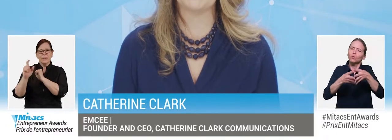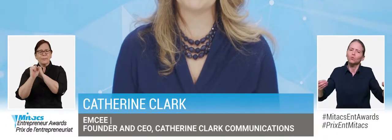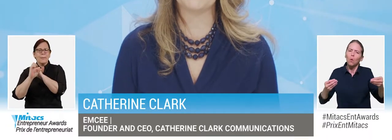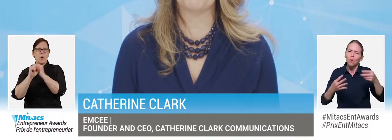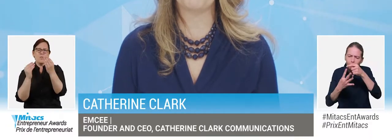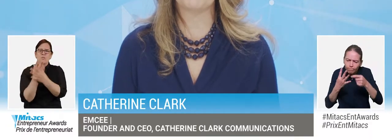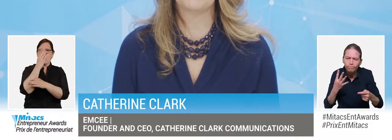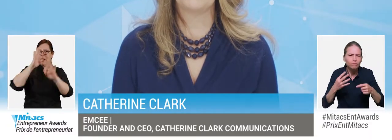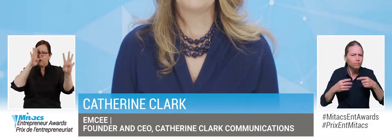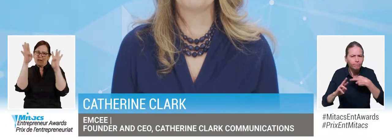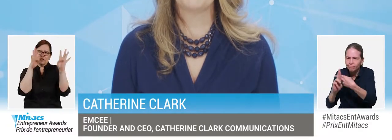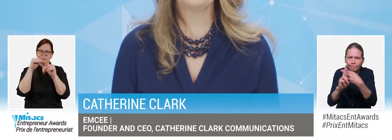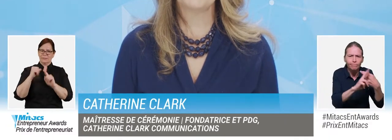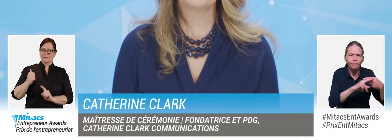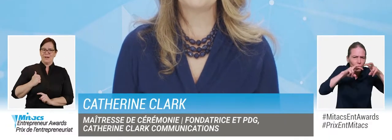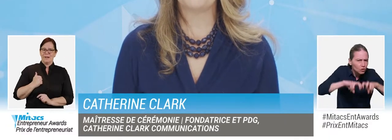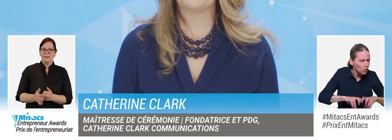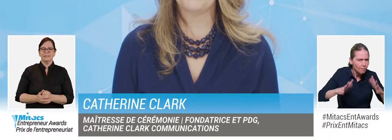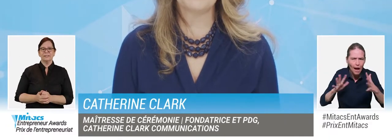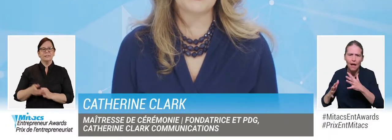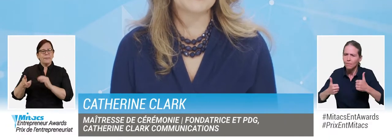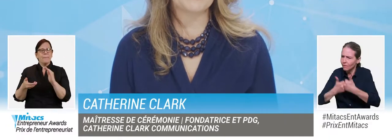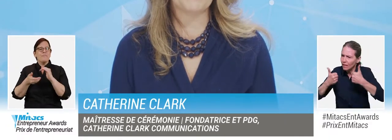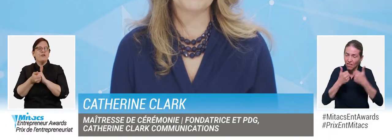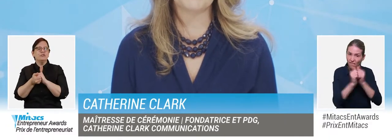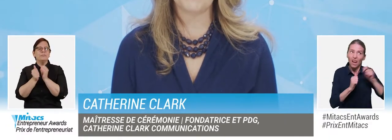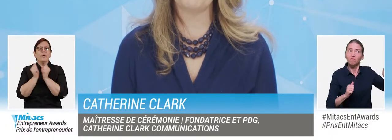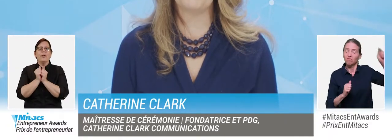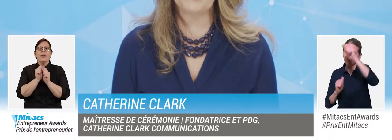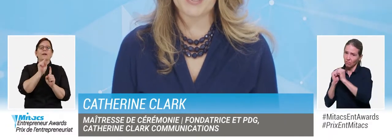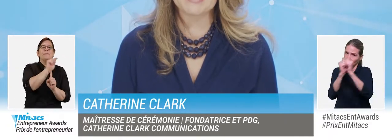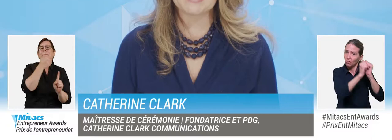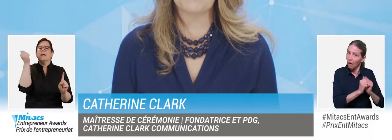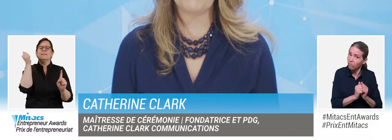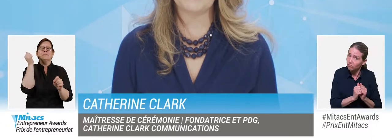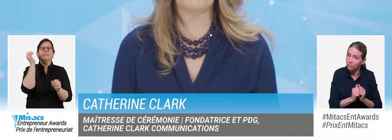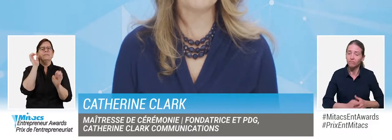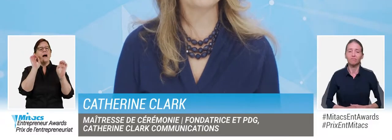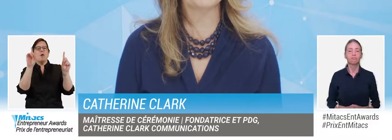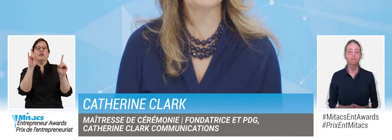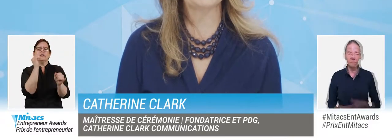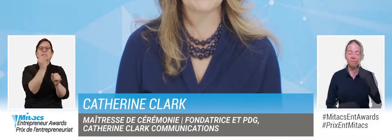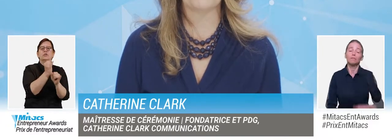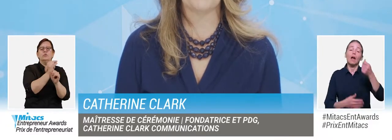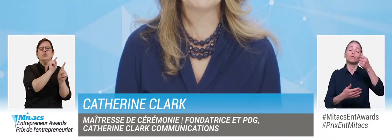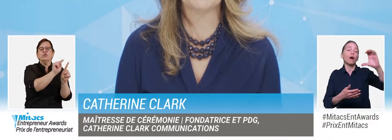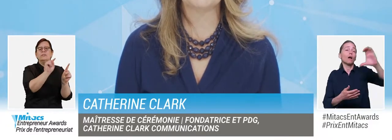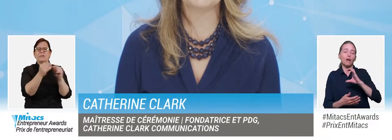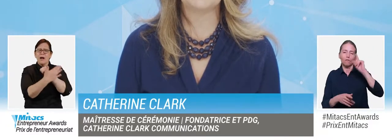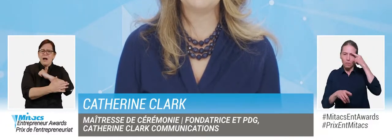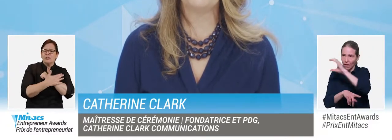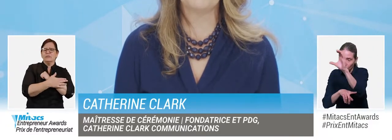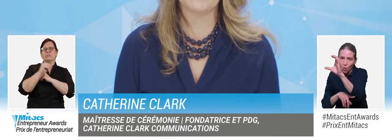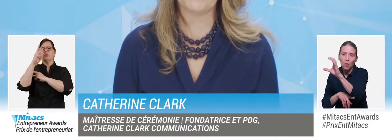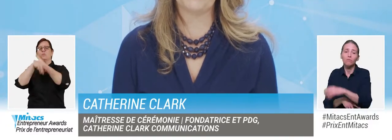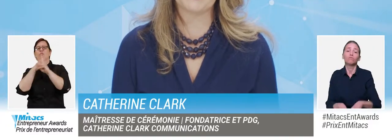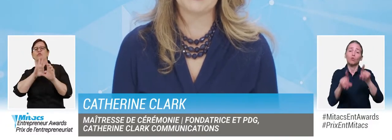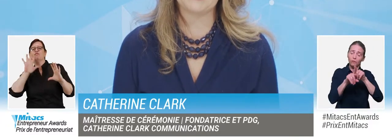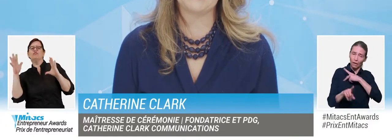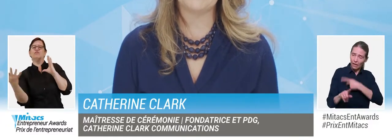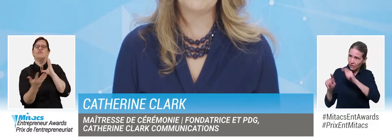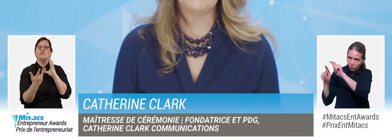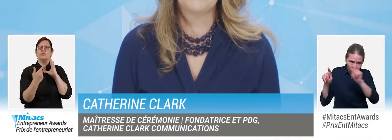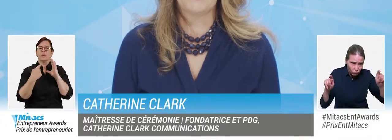entrepreneurial talent. Mitacs est un organisme sans but lucratif qui favorise la croissance et l'innovation